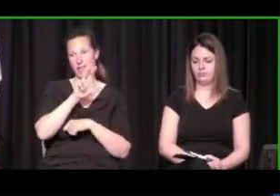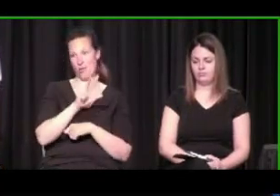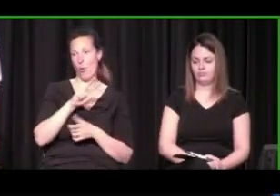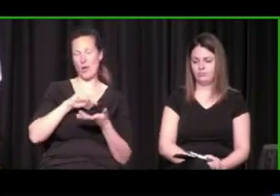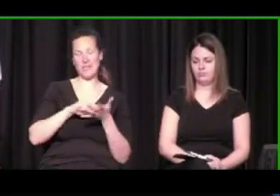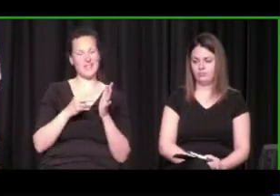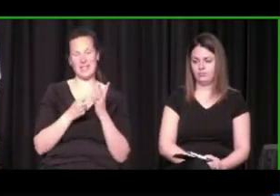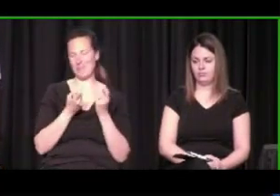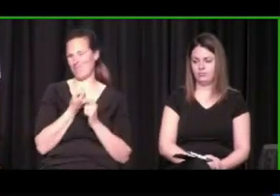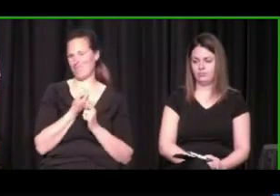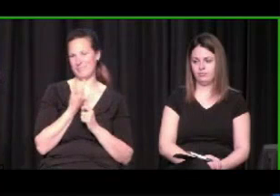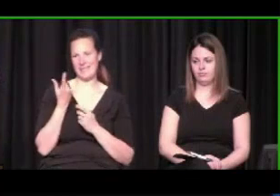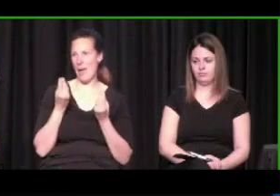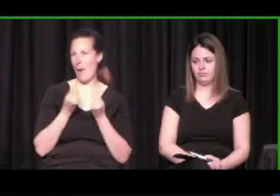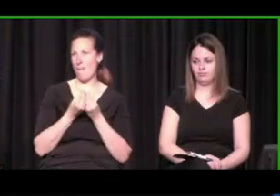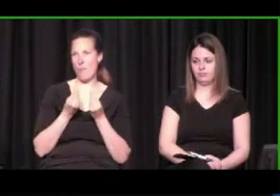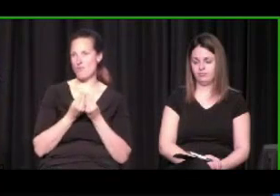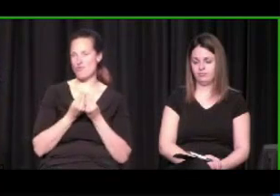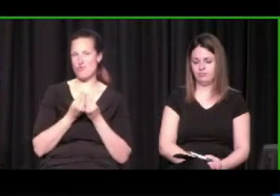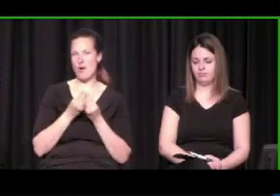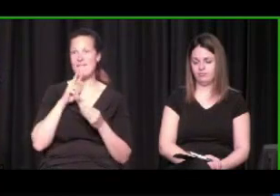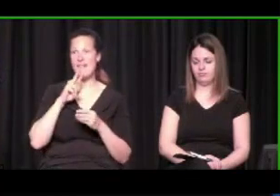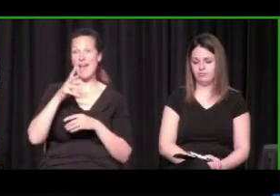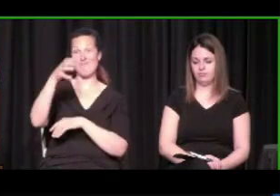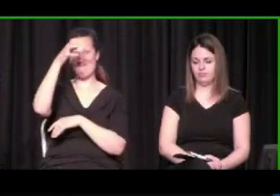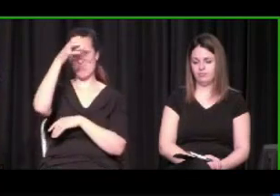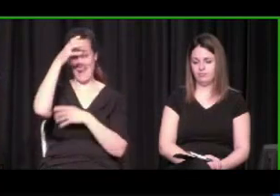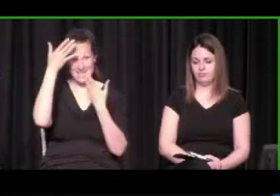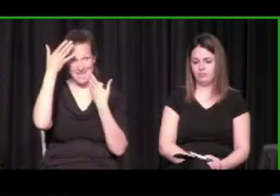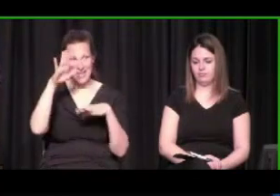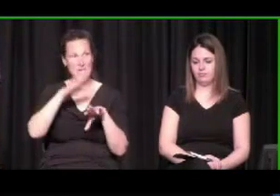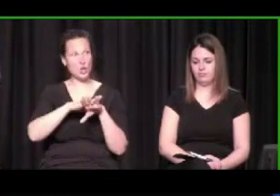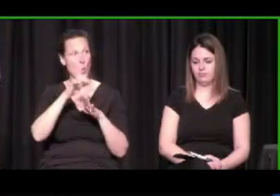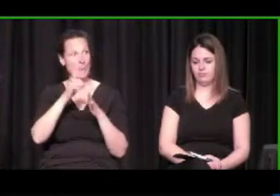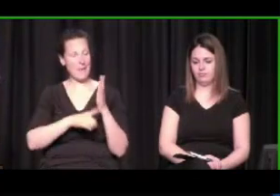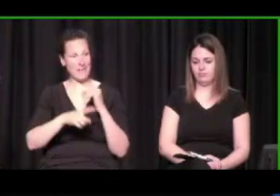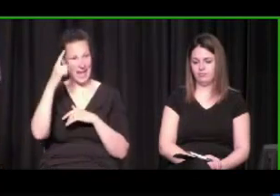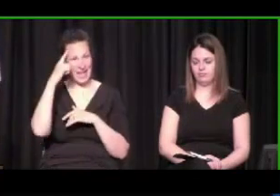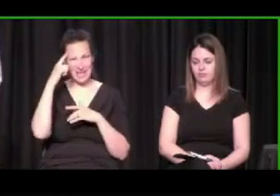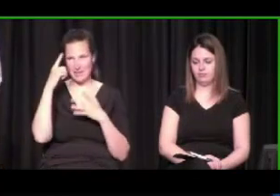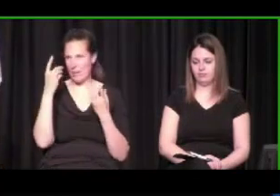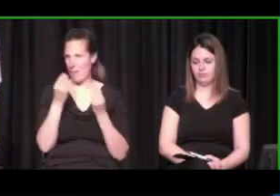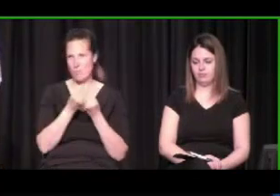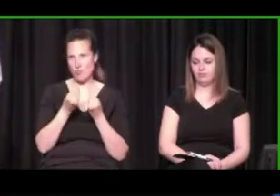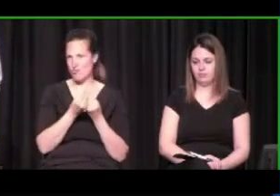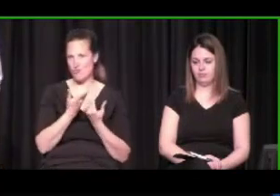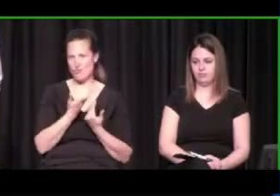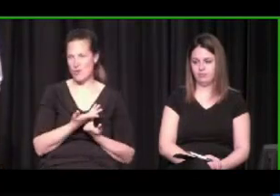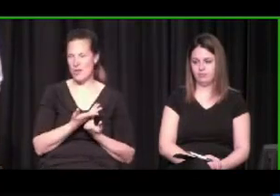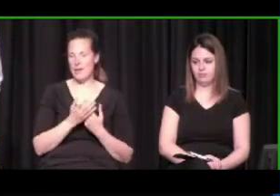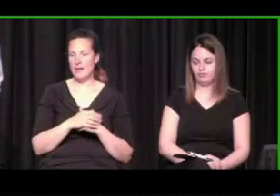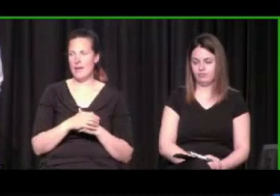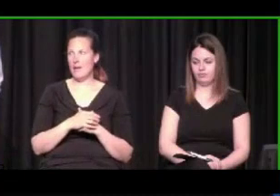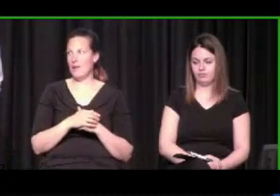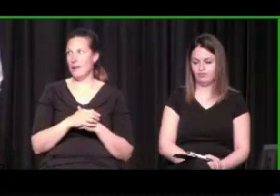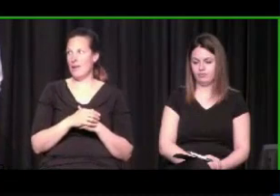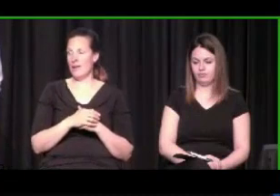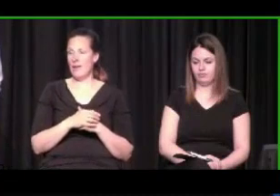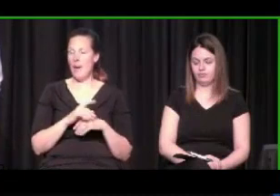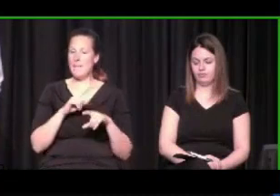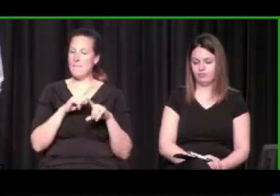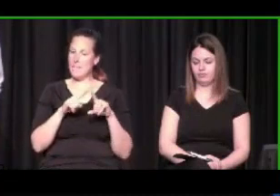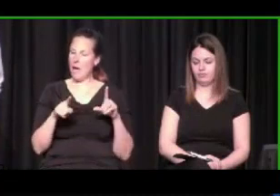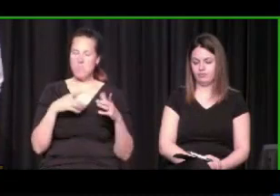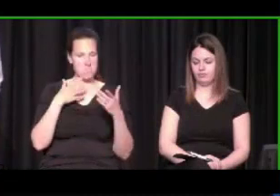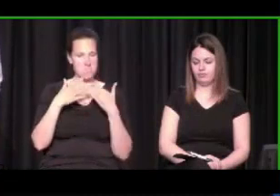donc dire qu'on n'a pas accès encore à des connaissances qui sont vraiment éprouvées, où on aurait une démonstration forte. Ceci dit, ça